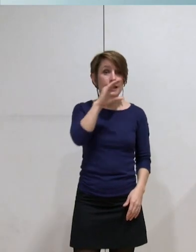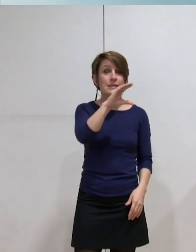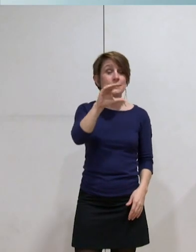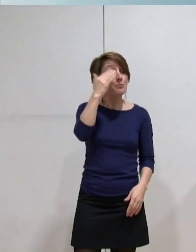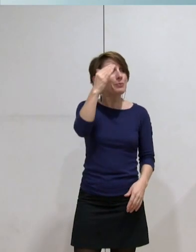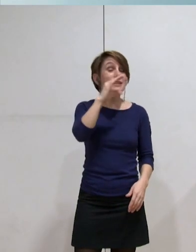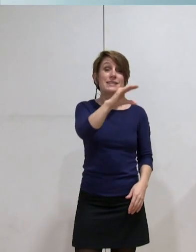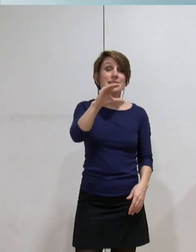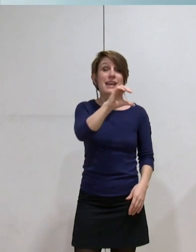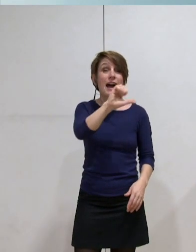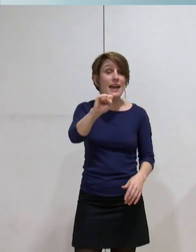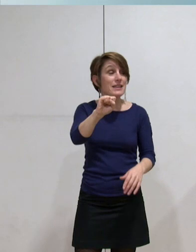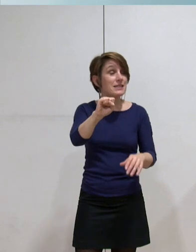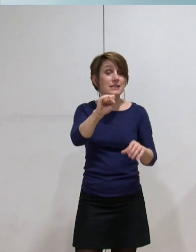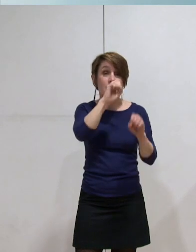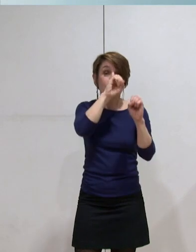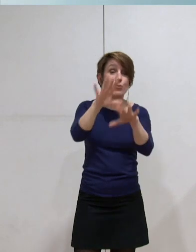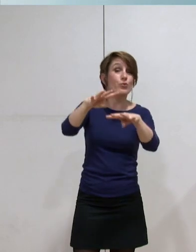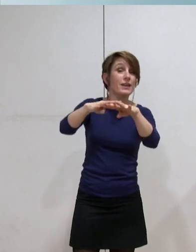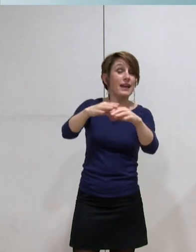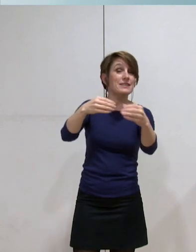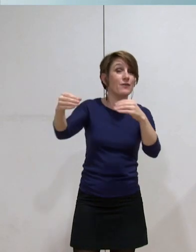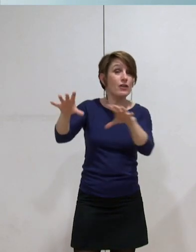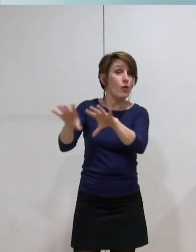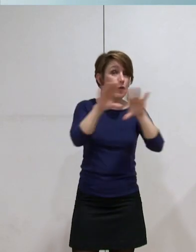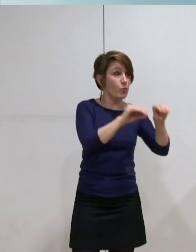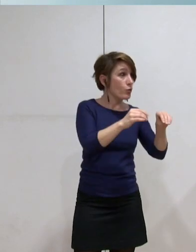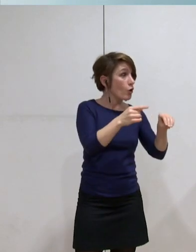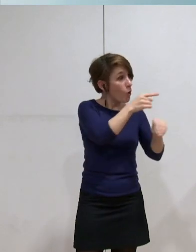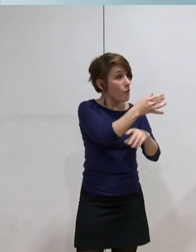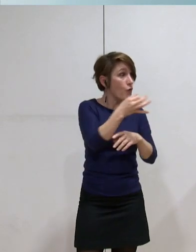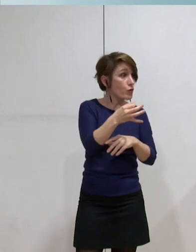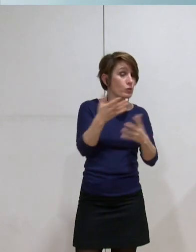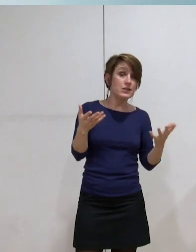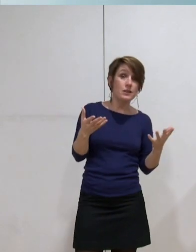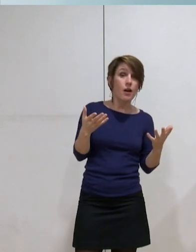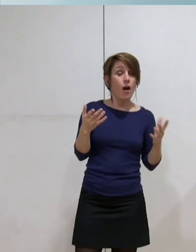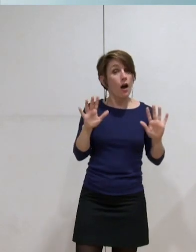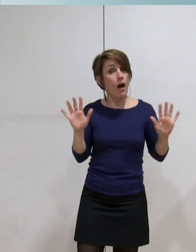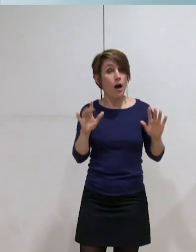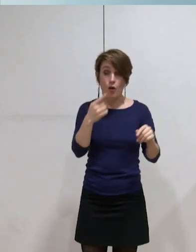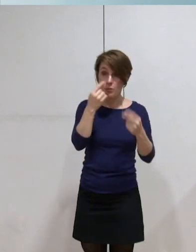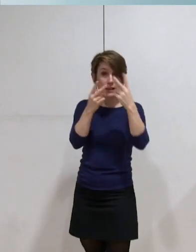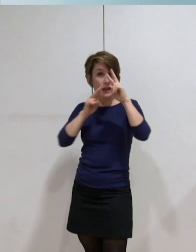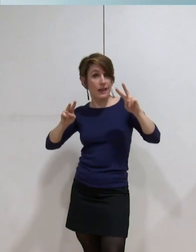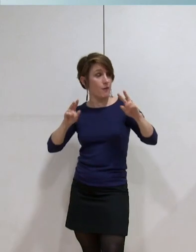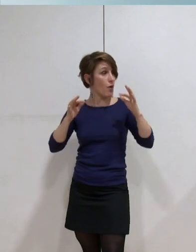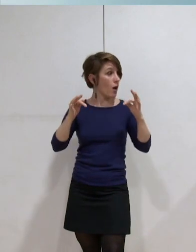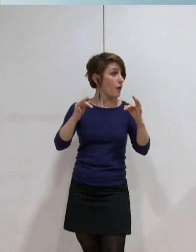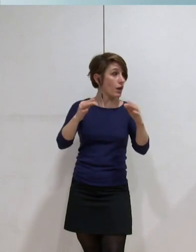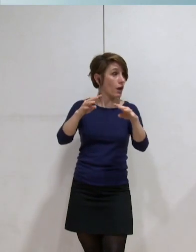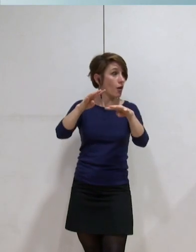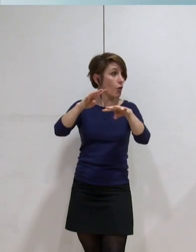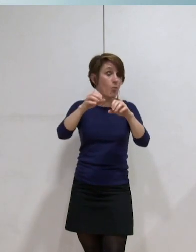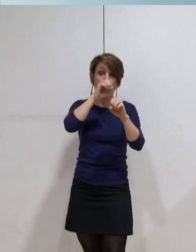aucun des investissements de la Ville-Neuve et quand le CSRS va dans le quartier Malerbe vous dites que vous confortez la présence du